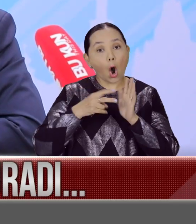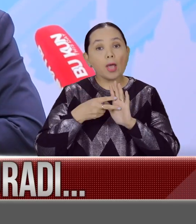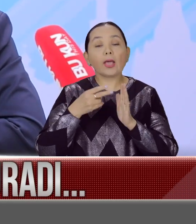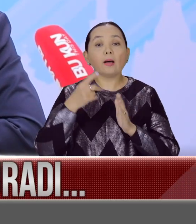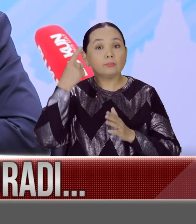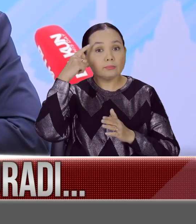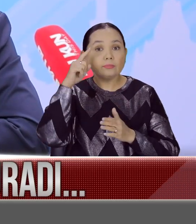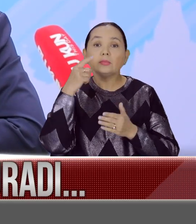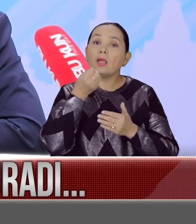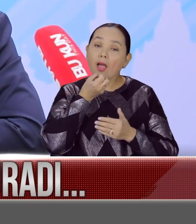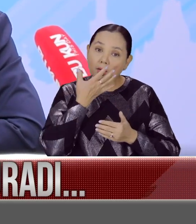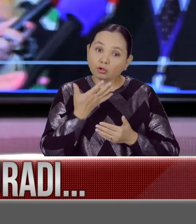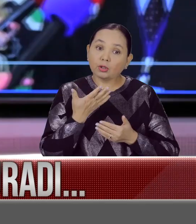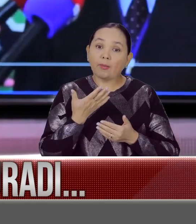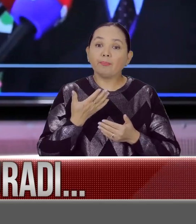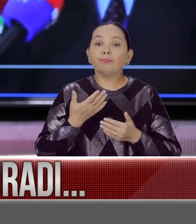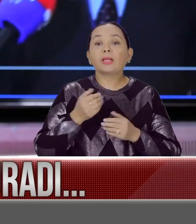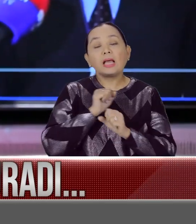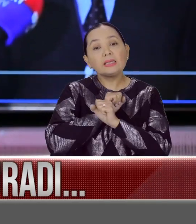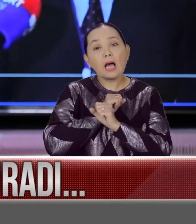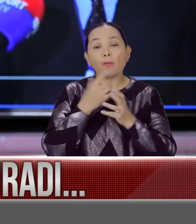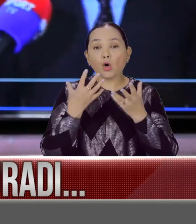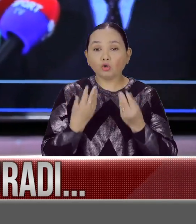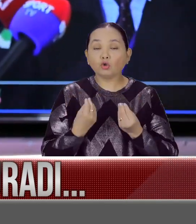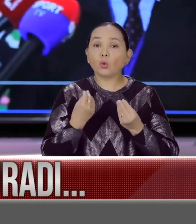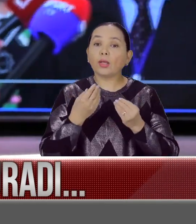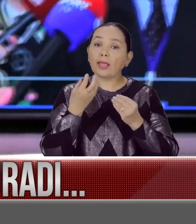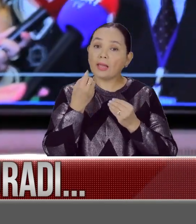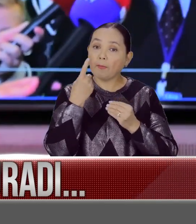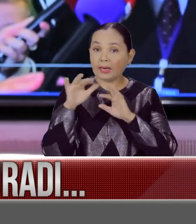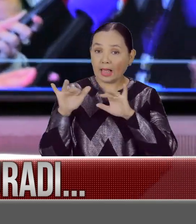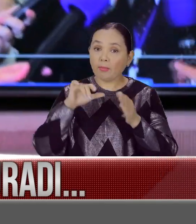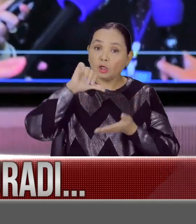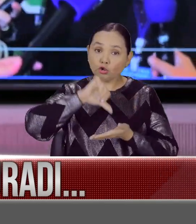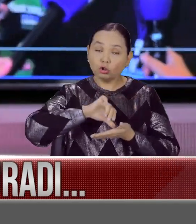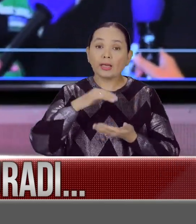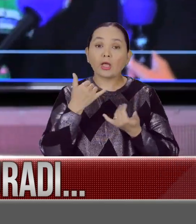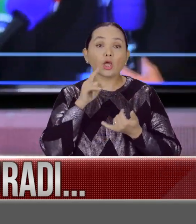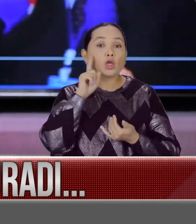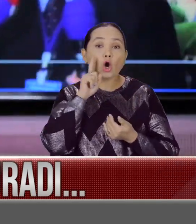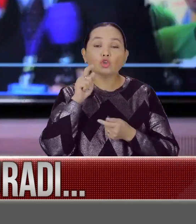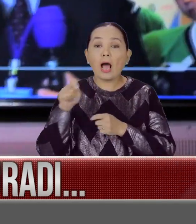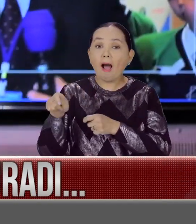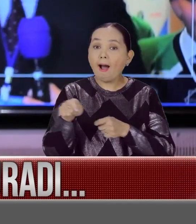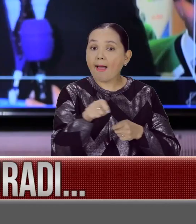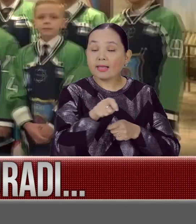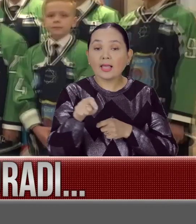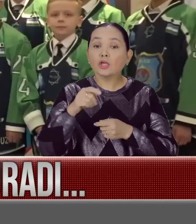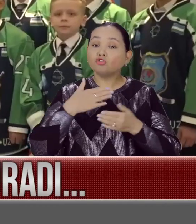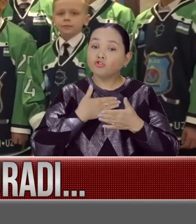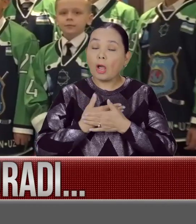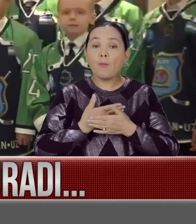uni bizlar ustida ishlaymiz albatta. Dam olish kunlarida biz yana bir tadbirda ishtirok etdik. Endi yosh hokeychilarimiz yangi